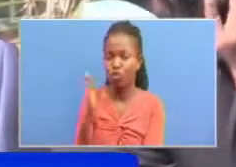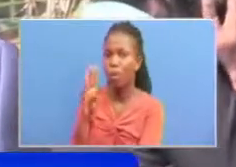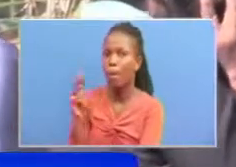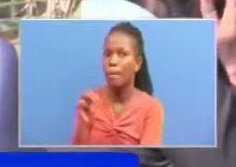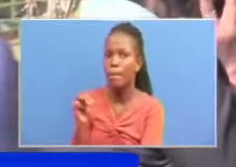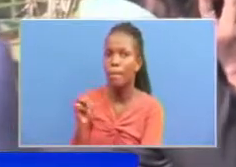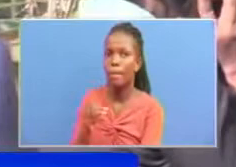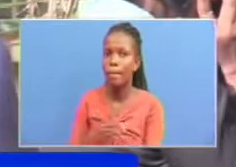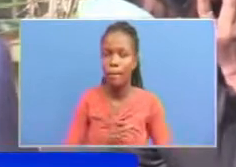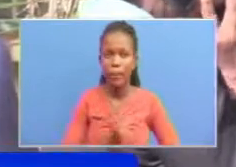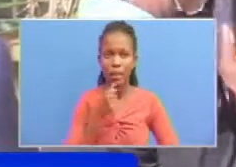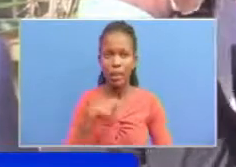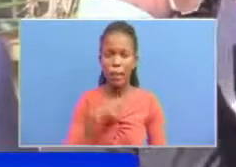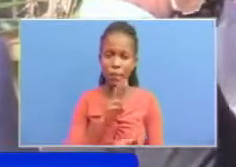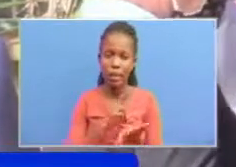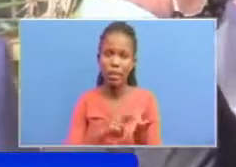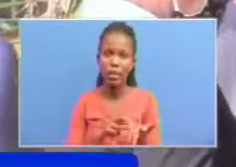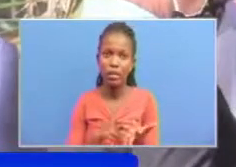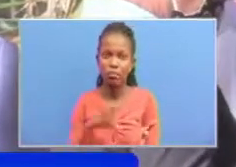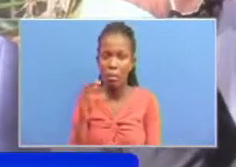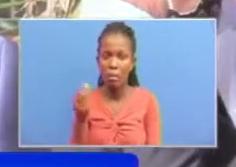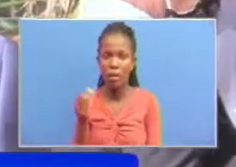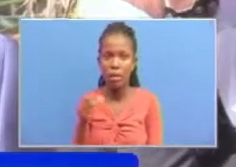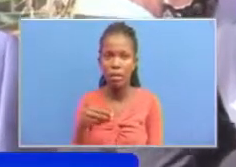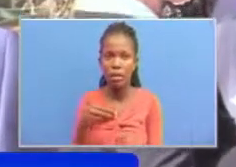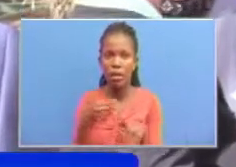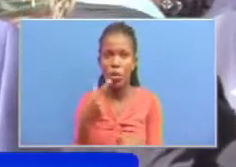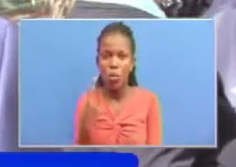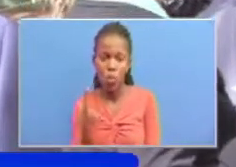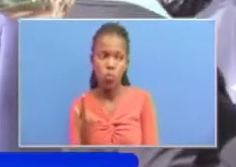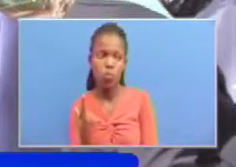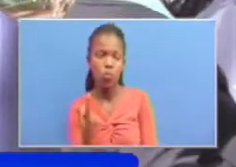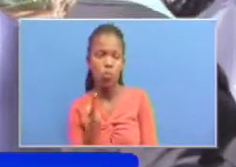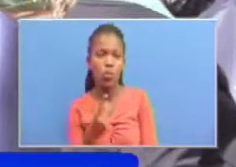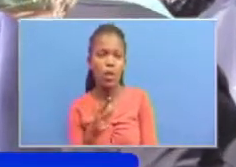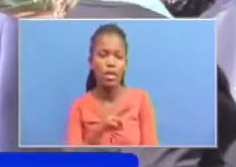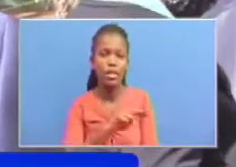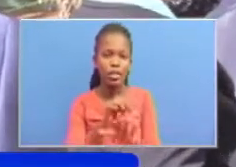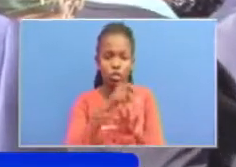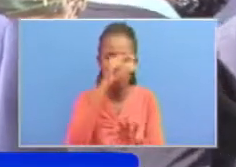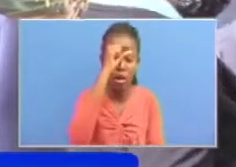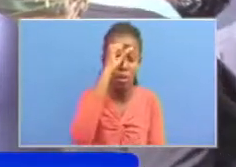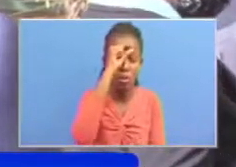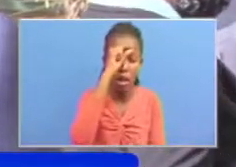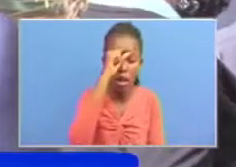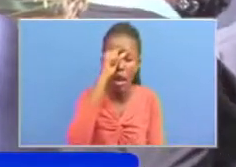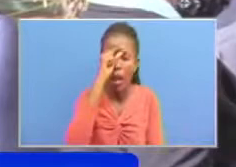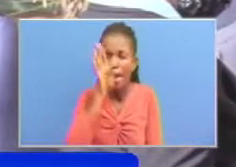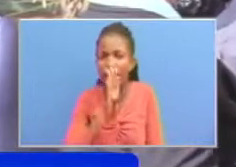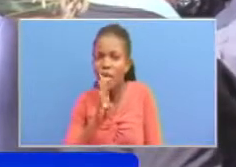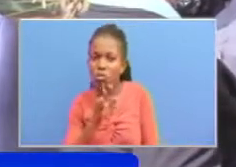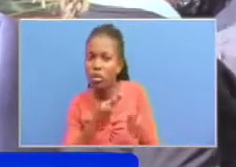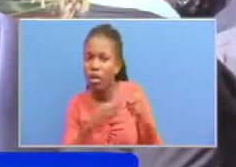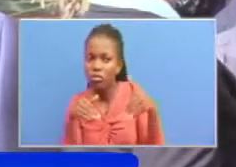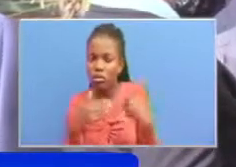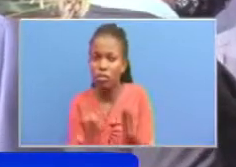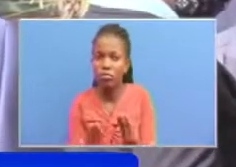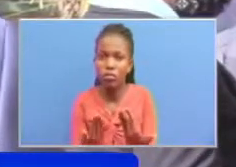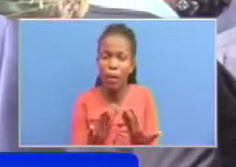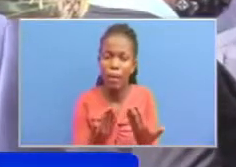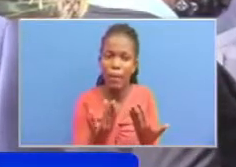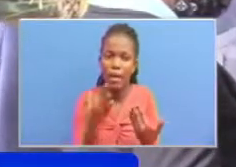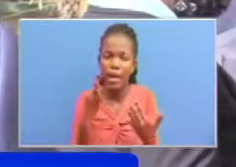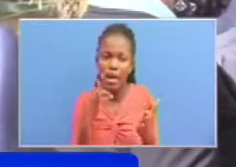Budget isu nasoma mbeza siya yoi kauma. One, national government katunengata bilioni nana na